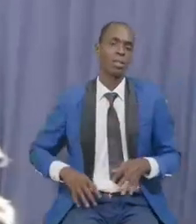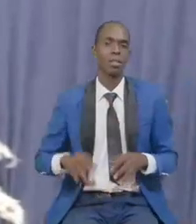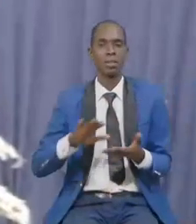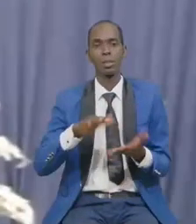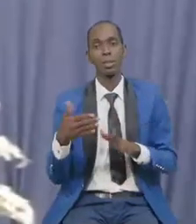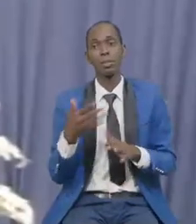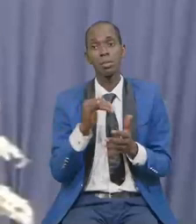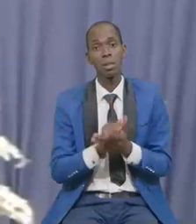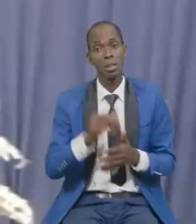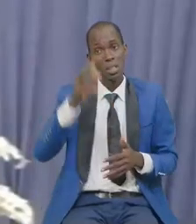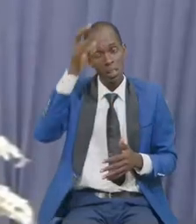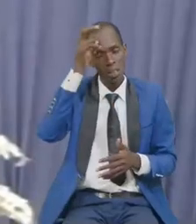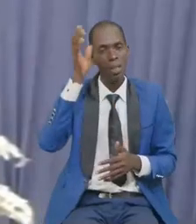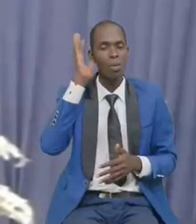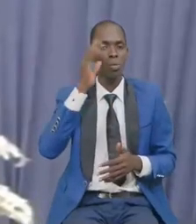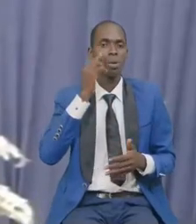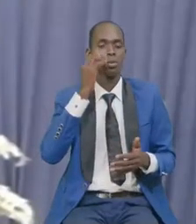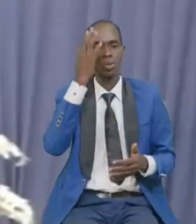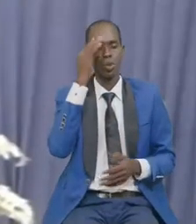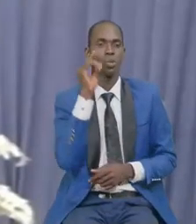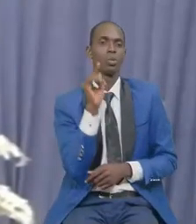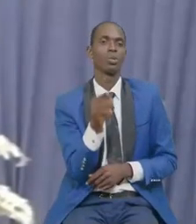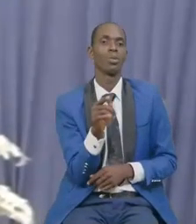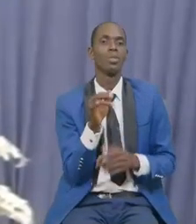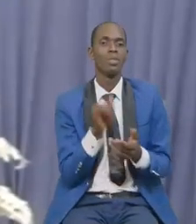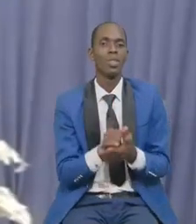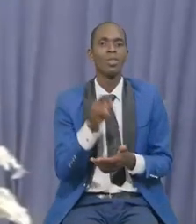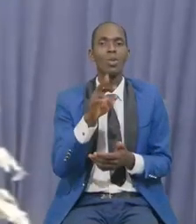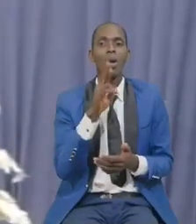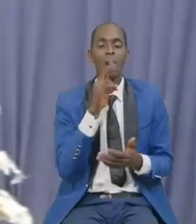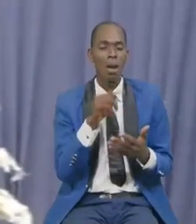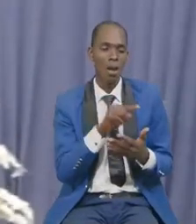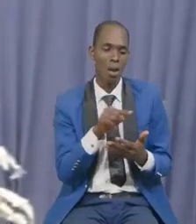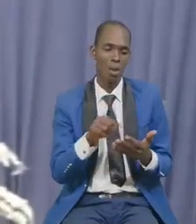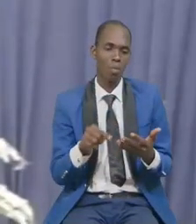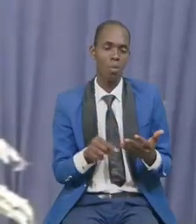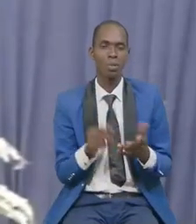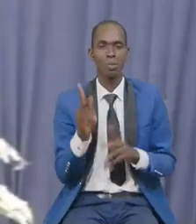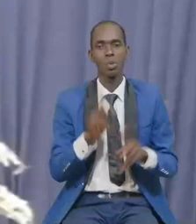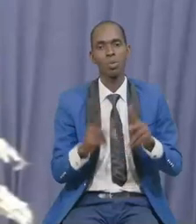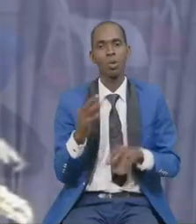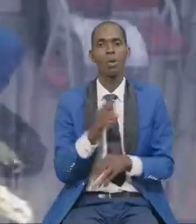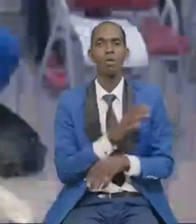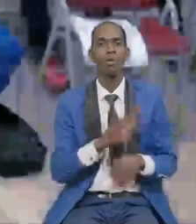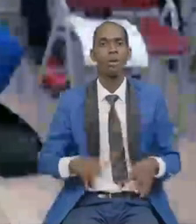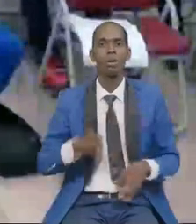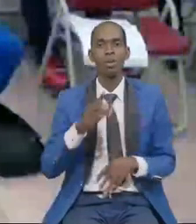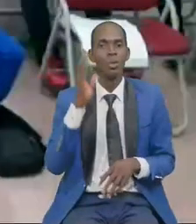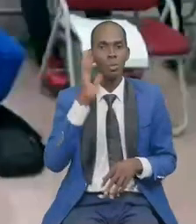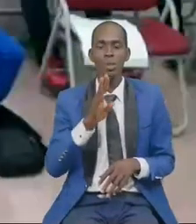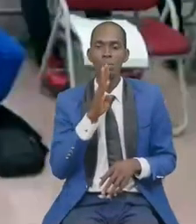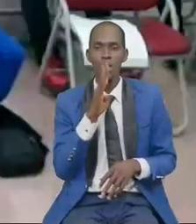Satan va te reconnaître que tu fais partie de ceux qui appartiennent à Christ. Tu seras une terreur pour le